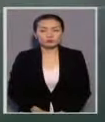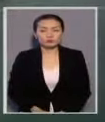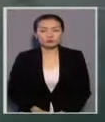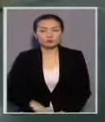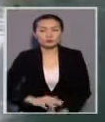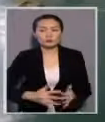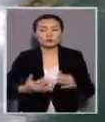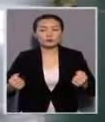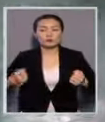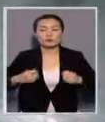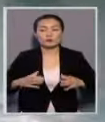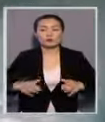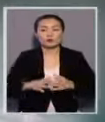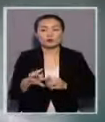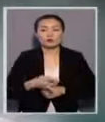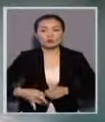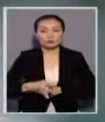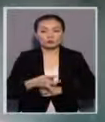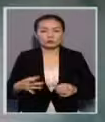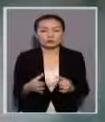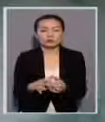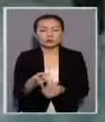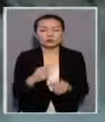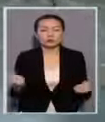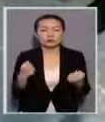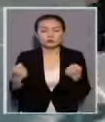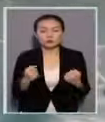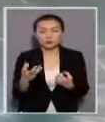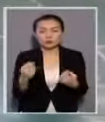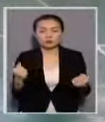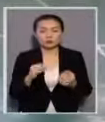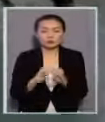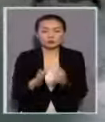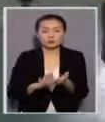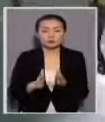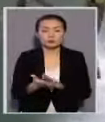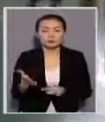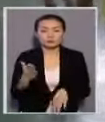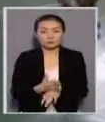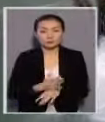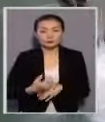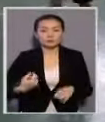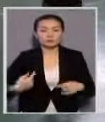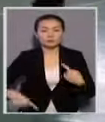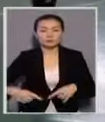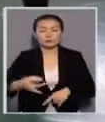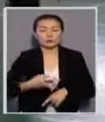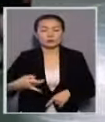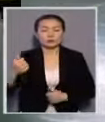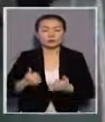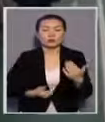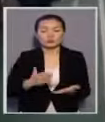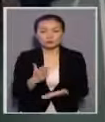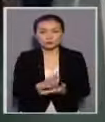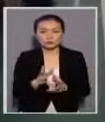Шортанбай ауылдық спорт кешенінде аудандық мәслихаттың аудандық дене шынықтыру және спорт бөлімінің ұйымдастыруымен кіші аяқ тобынан аудандық жарыс